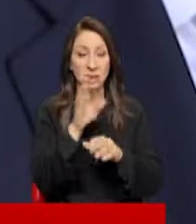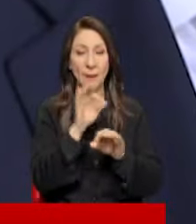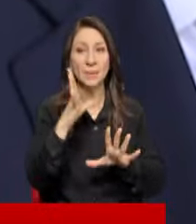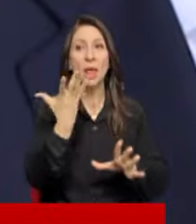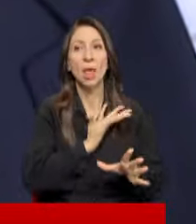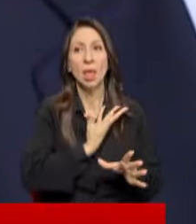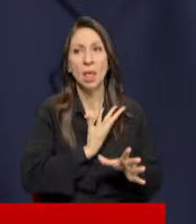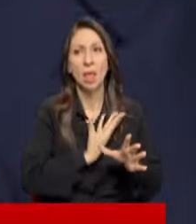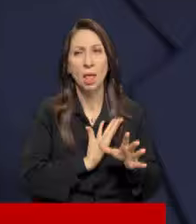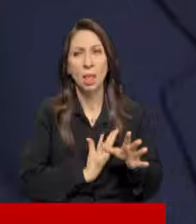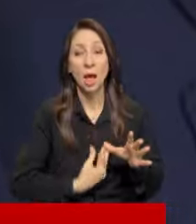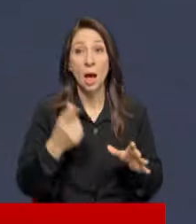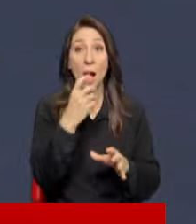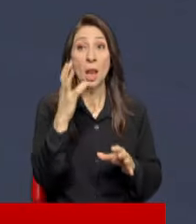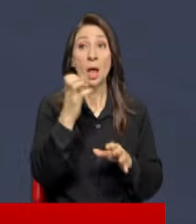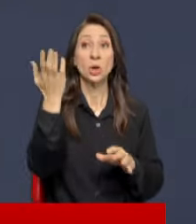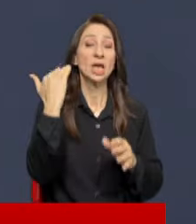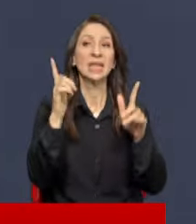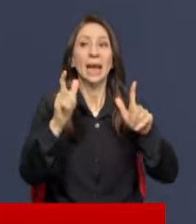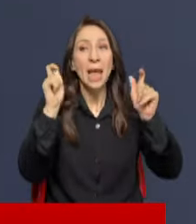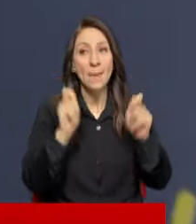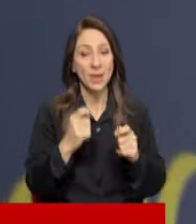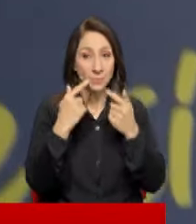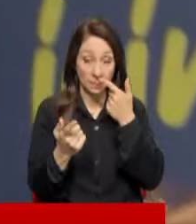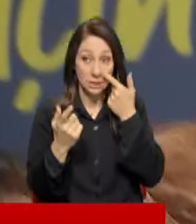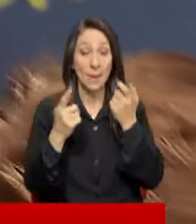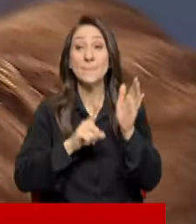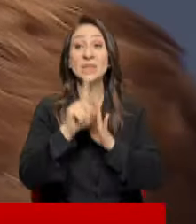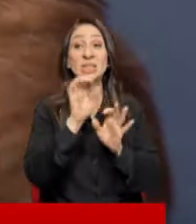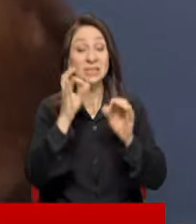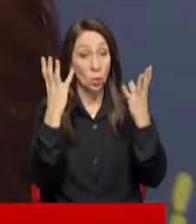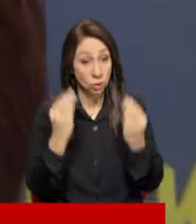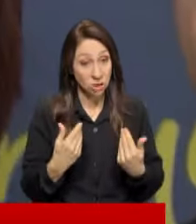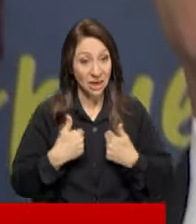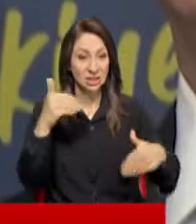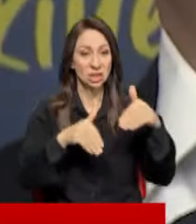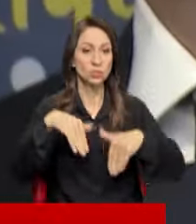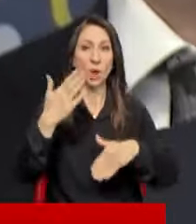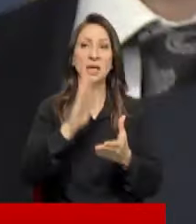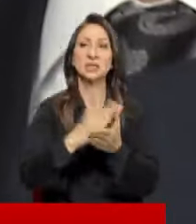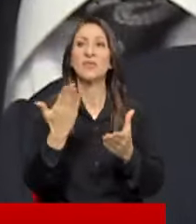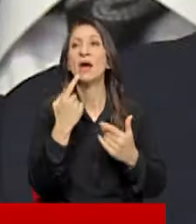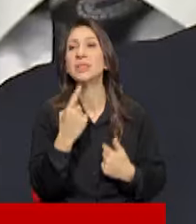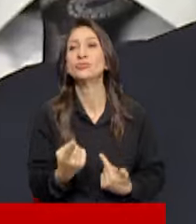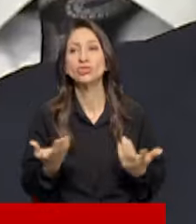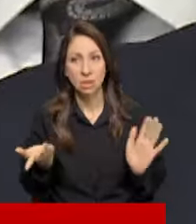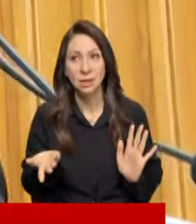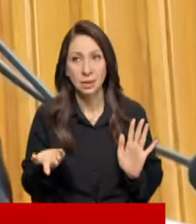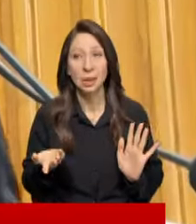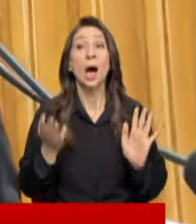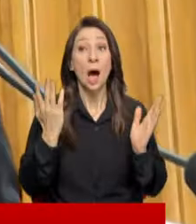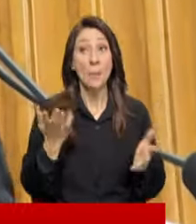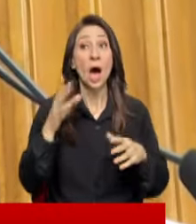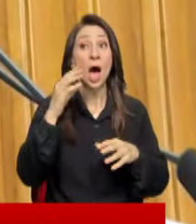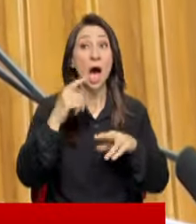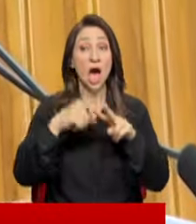bir hüsran oldu. Aylar öncesinden gereğini de yaparım demiş, başarısızlık halinde seçim sonrasında istifa seçeneğini de masaya koymuştu.